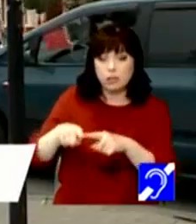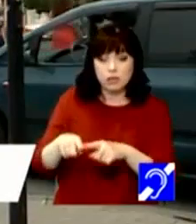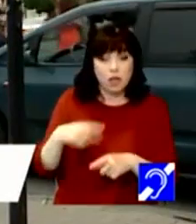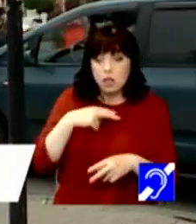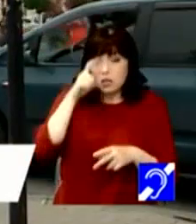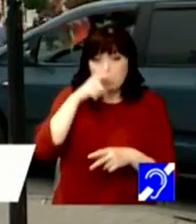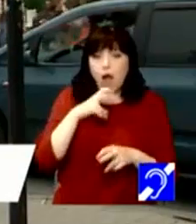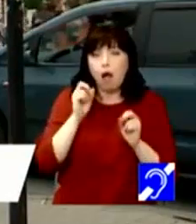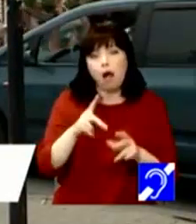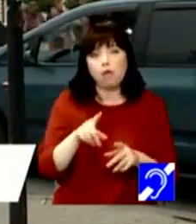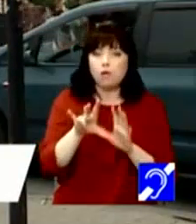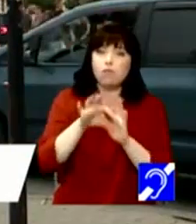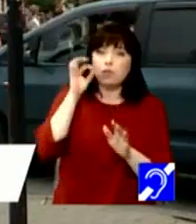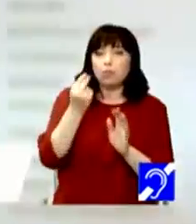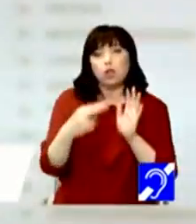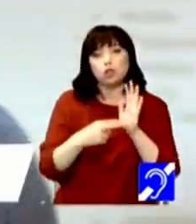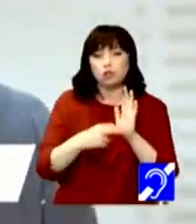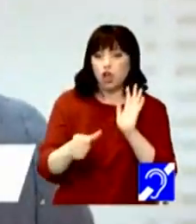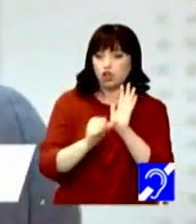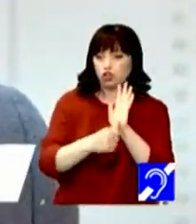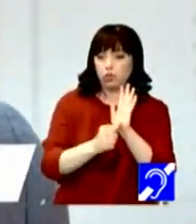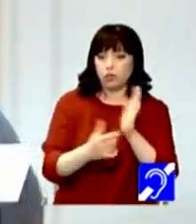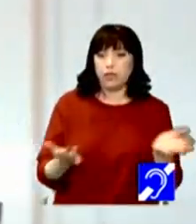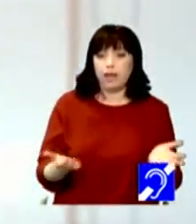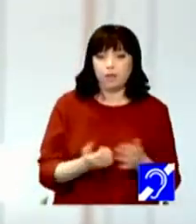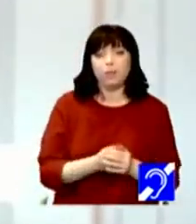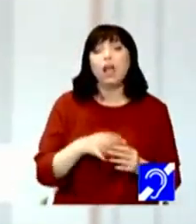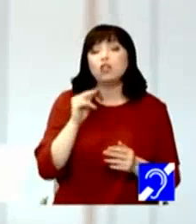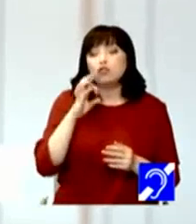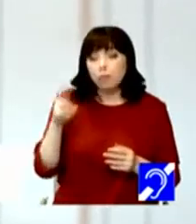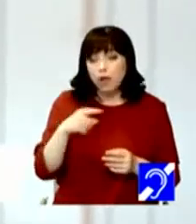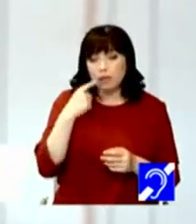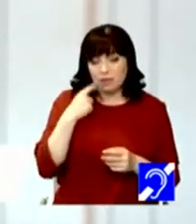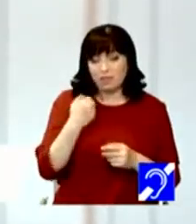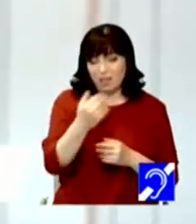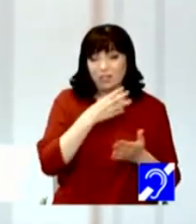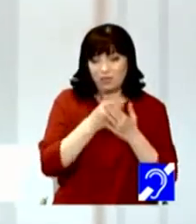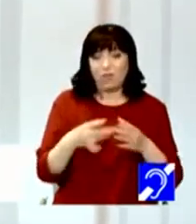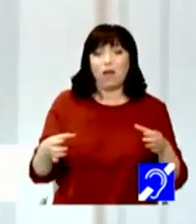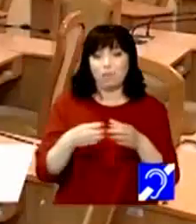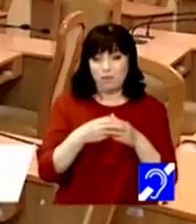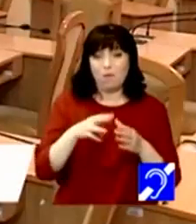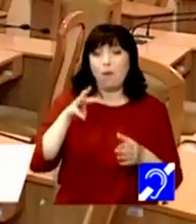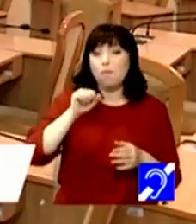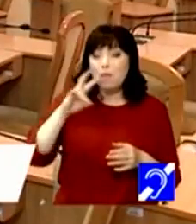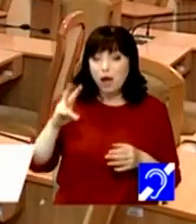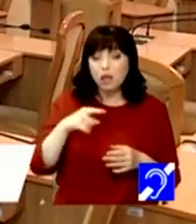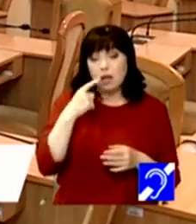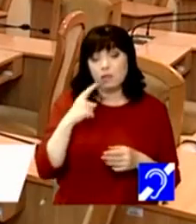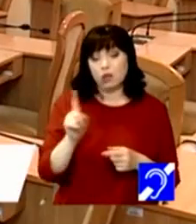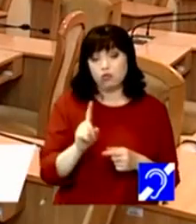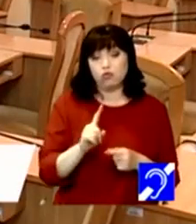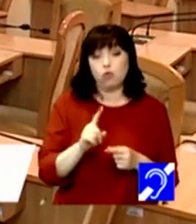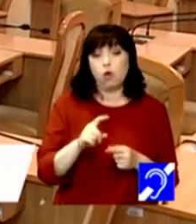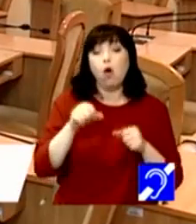s-a ajuns la valoarea de 6 lei pentru un bilet. Primarul Ion Ceban, care a creat blocul politic MAN acum 6 luni, nu exclude că ar